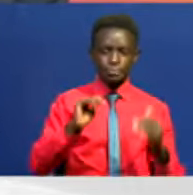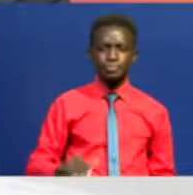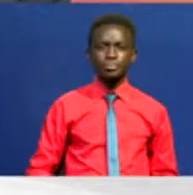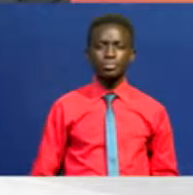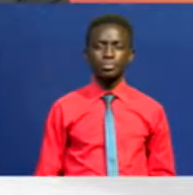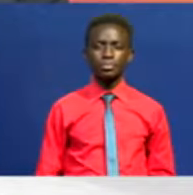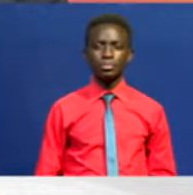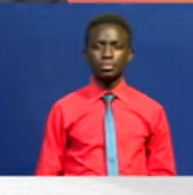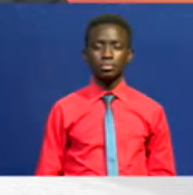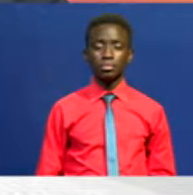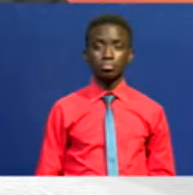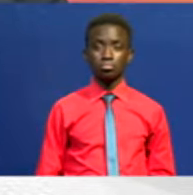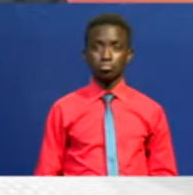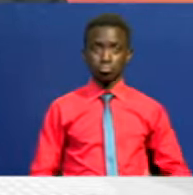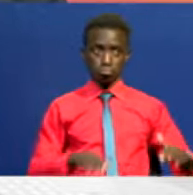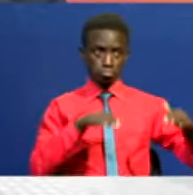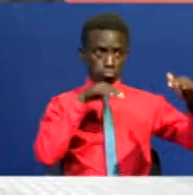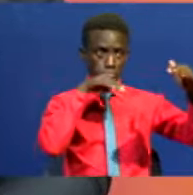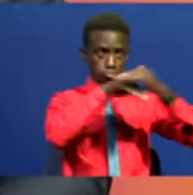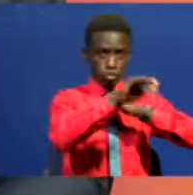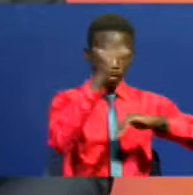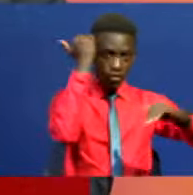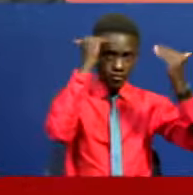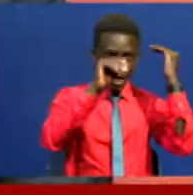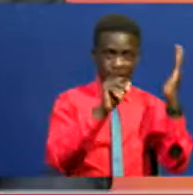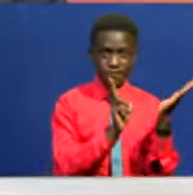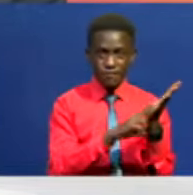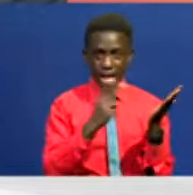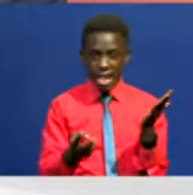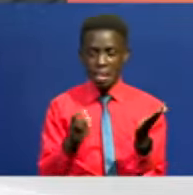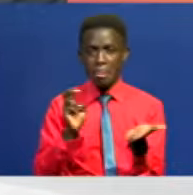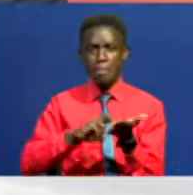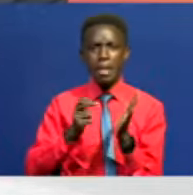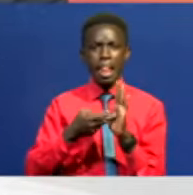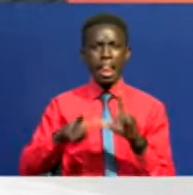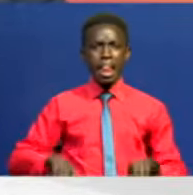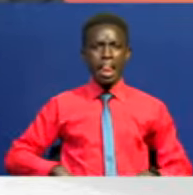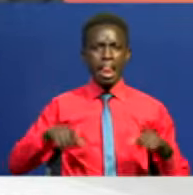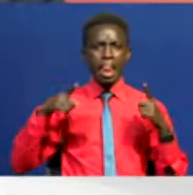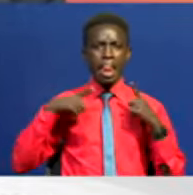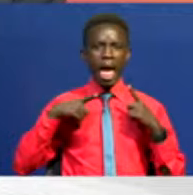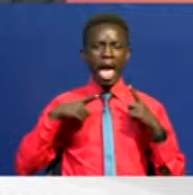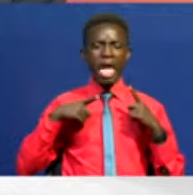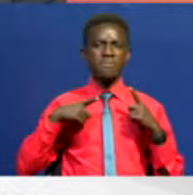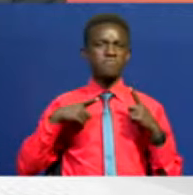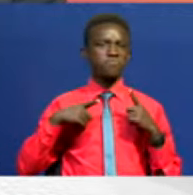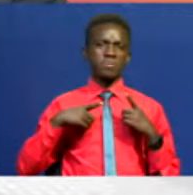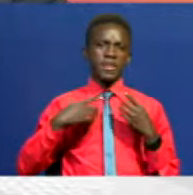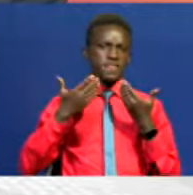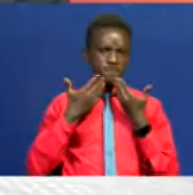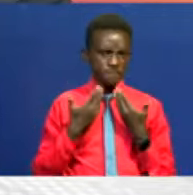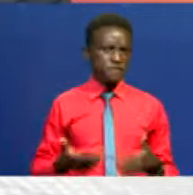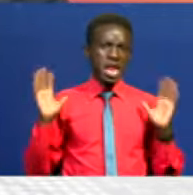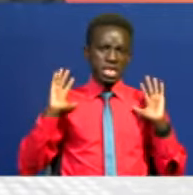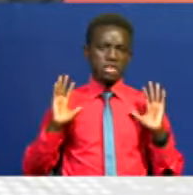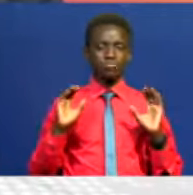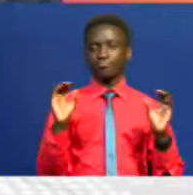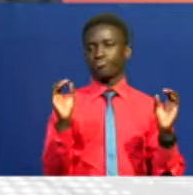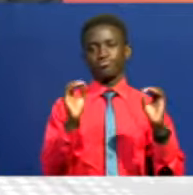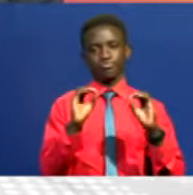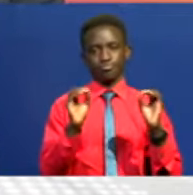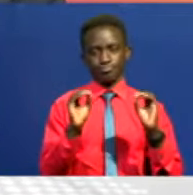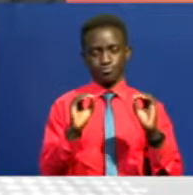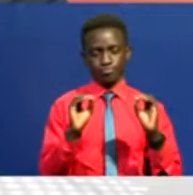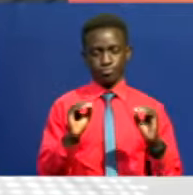kutoenda chuo kikuu haimaanishi ndio mwisho wa maisha. Kuna mbinu mbalimbali ama kuna njia ambayo mtu